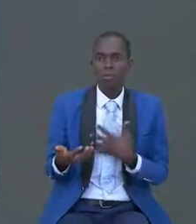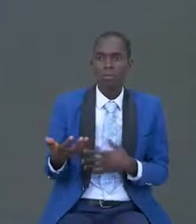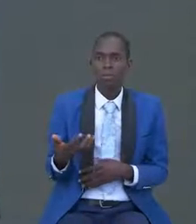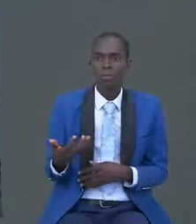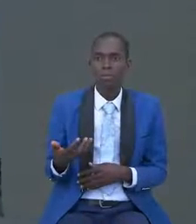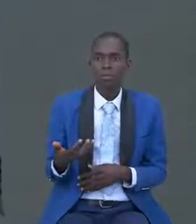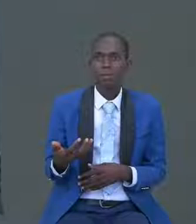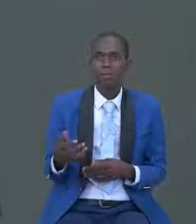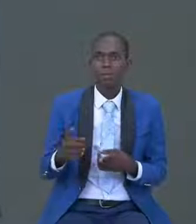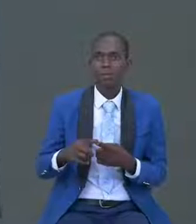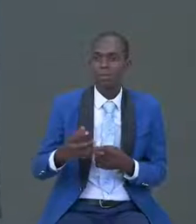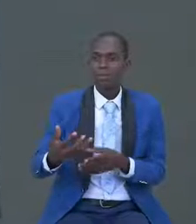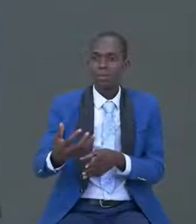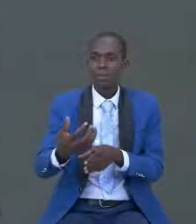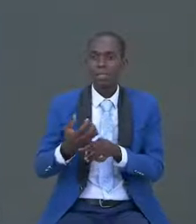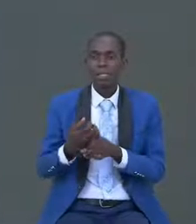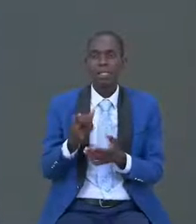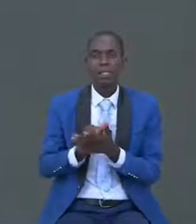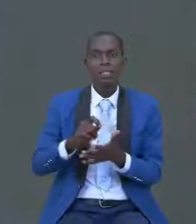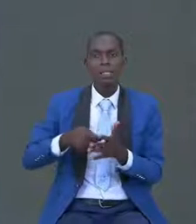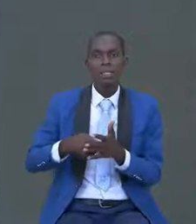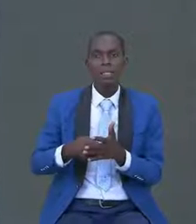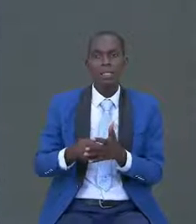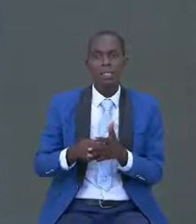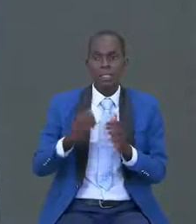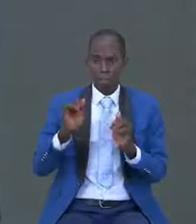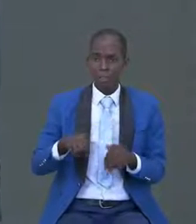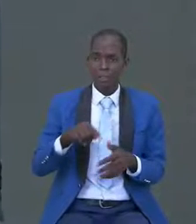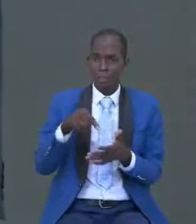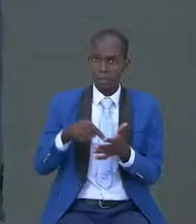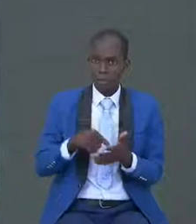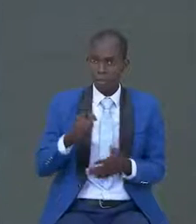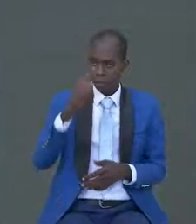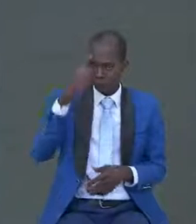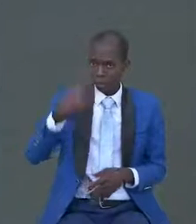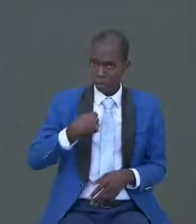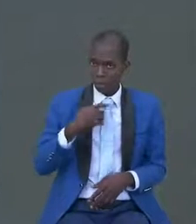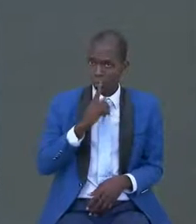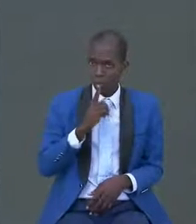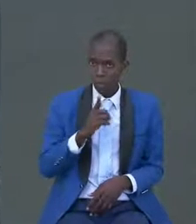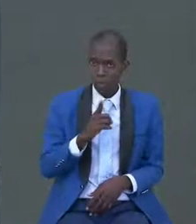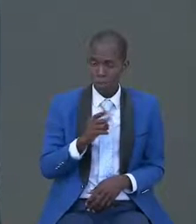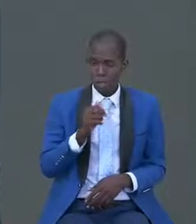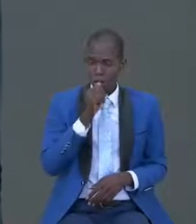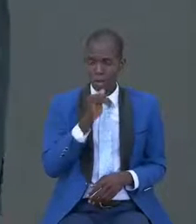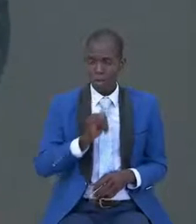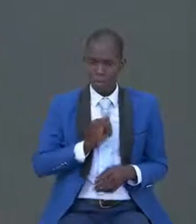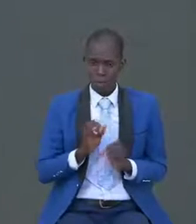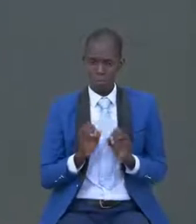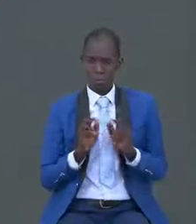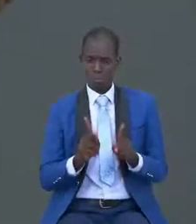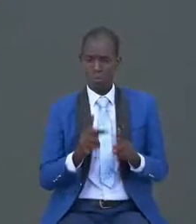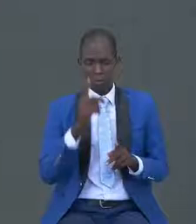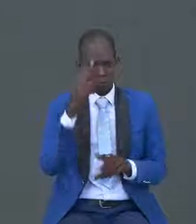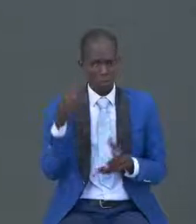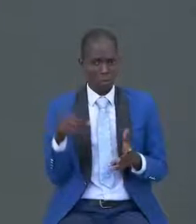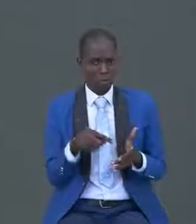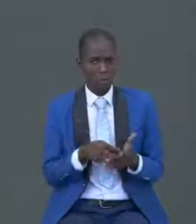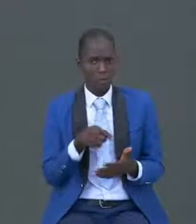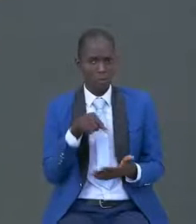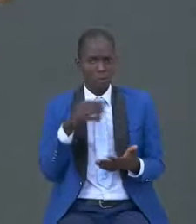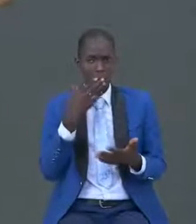la main pour prendre la clé. Est-ce que ça c'est pour moi? Est-ce que je suis assez bon pour cela? Comment est-ce que je